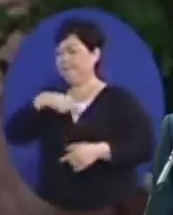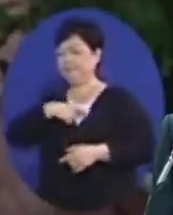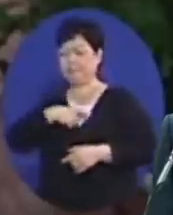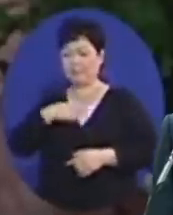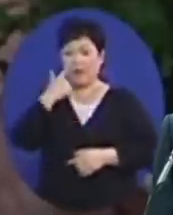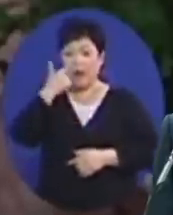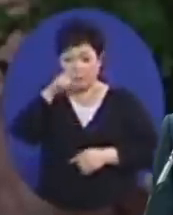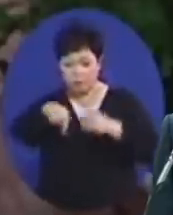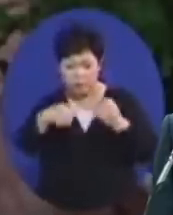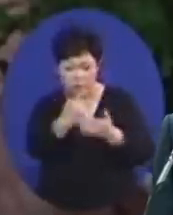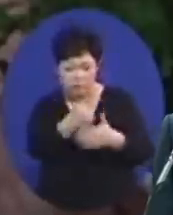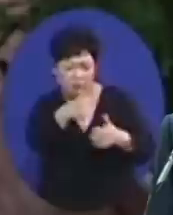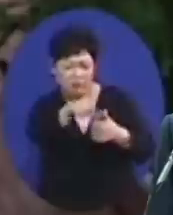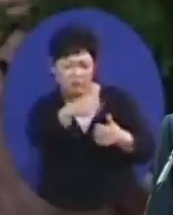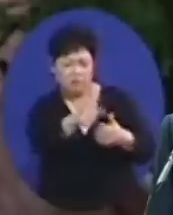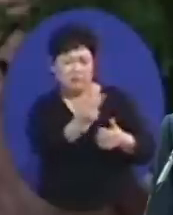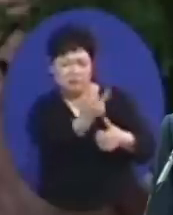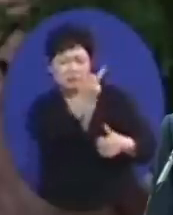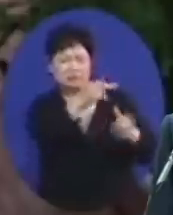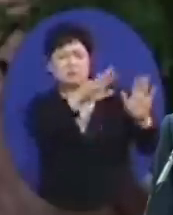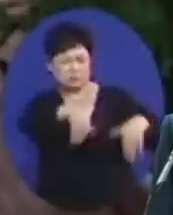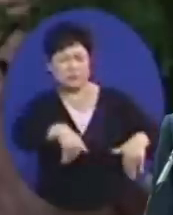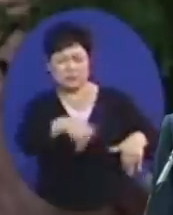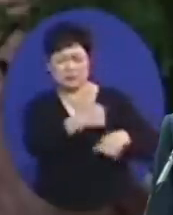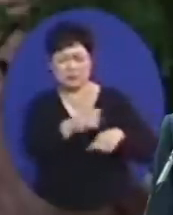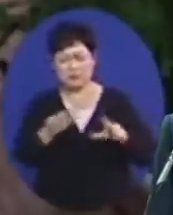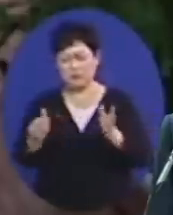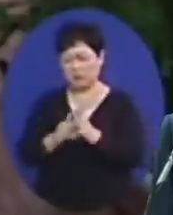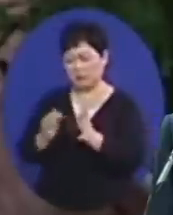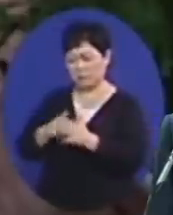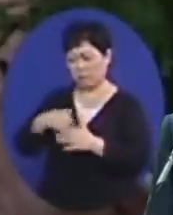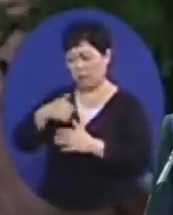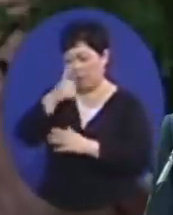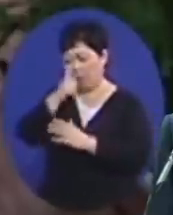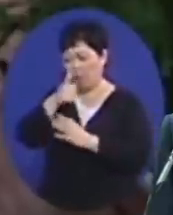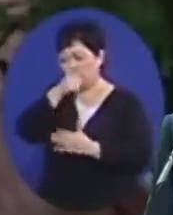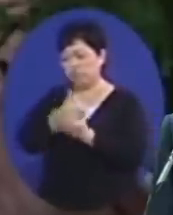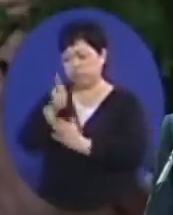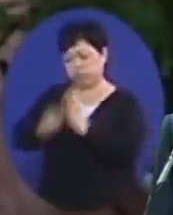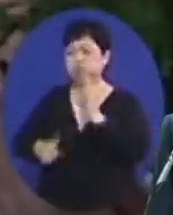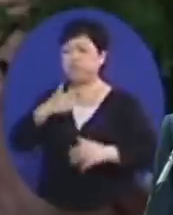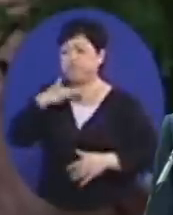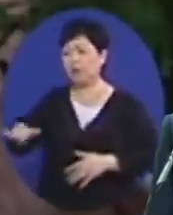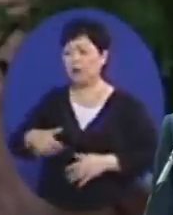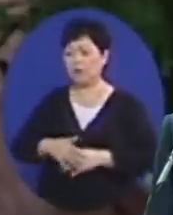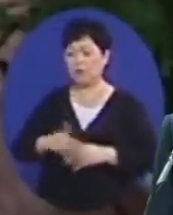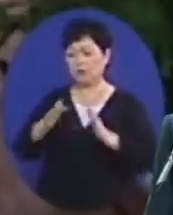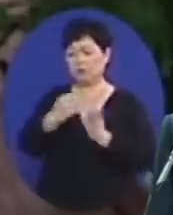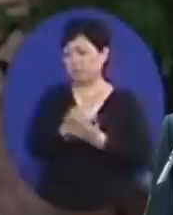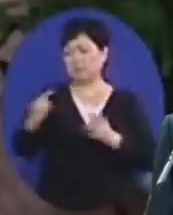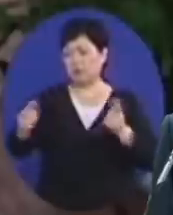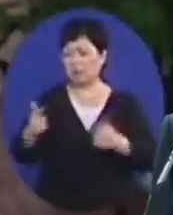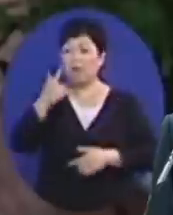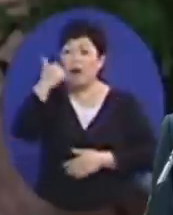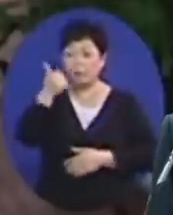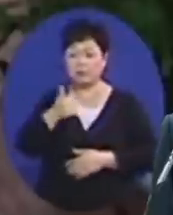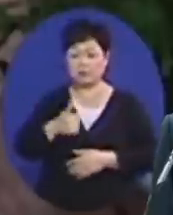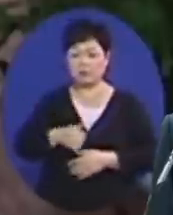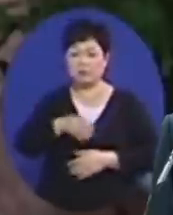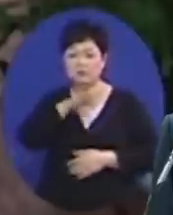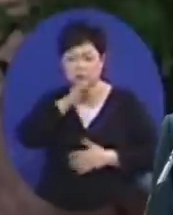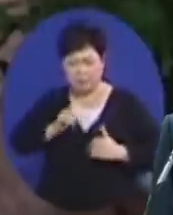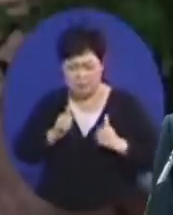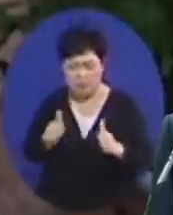예 그러지 마라. 아버지 나는 여태까지 타락도 안 하고 집도 떠나지 아니하고 아버지 명을 쫓아